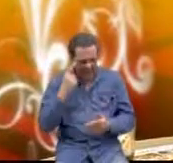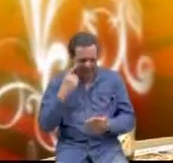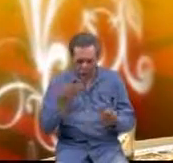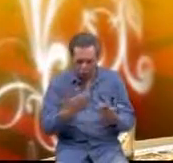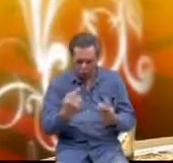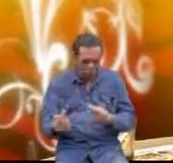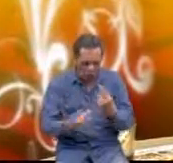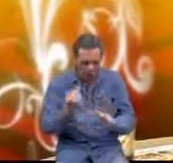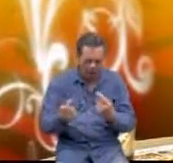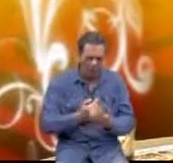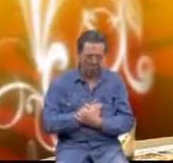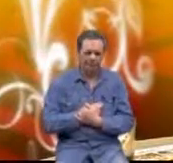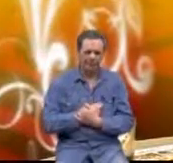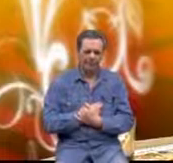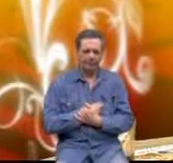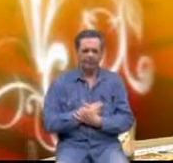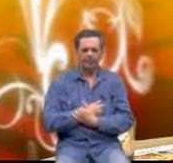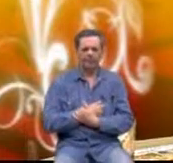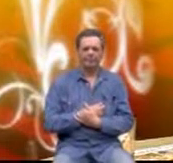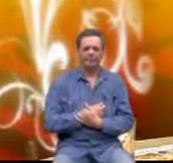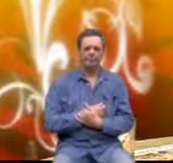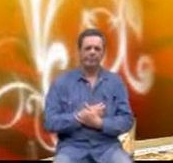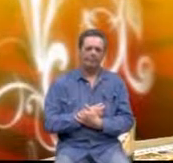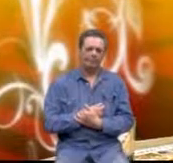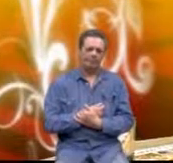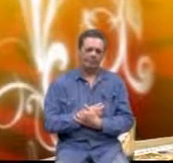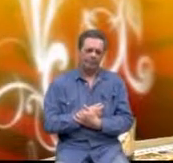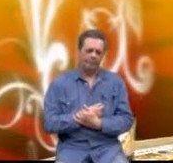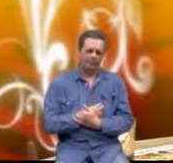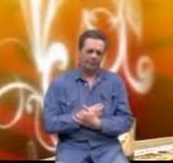Evo, to je ovaj tu. To je letak. Taj letak lijepi.